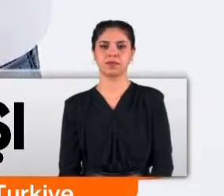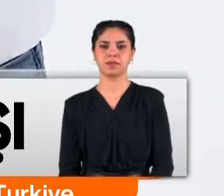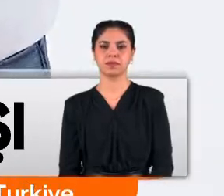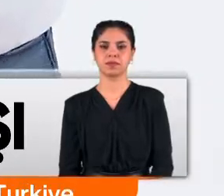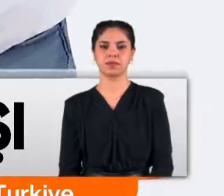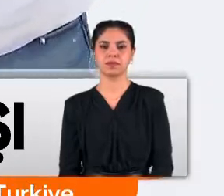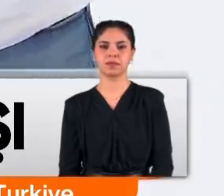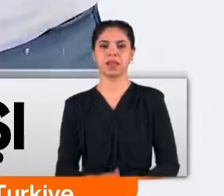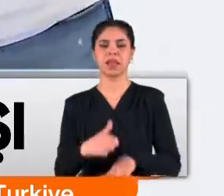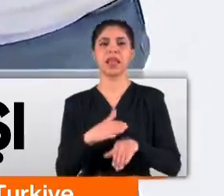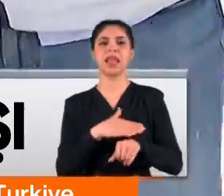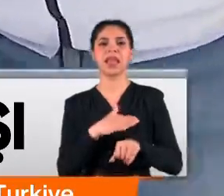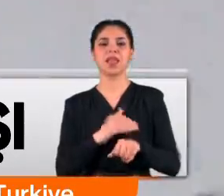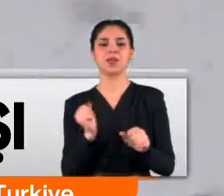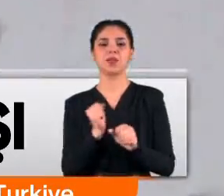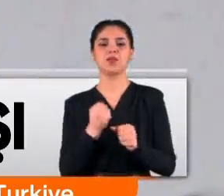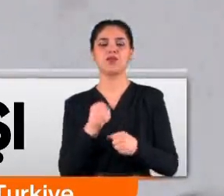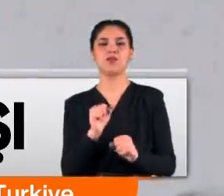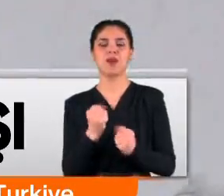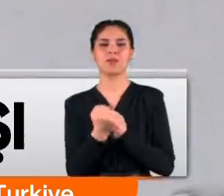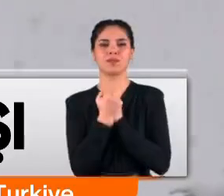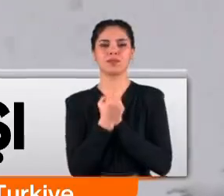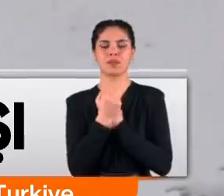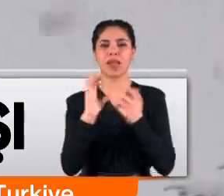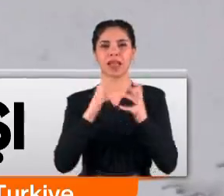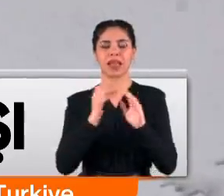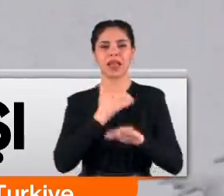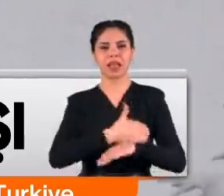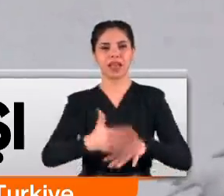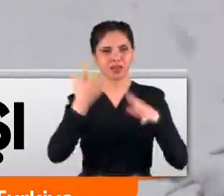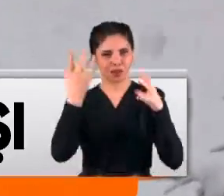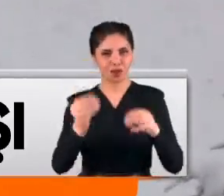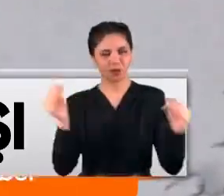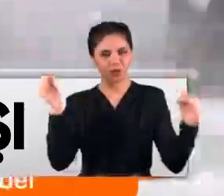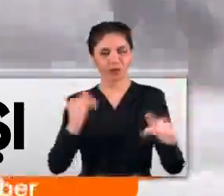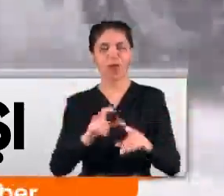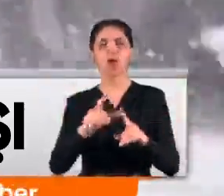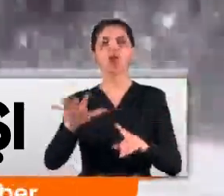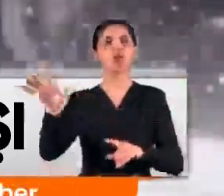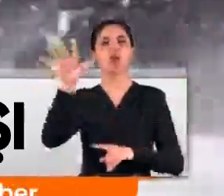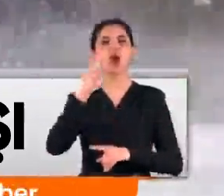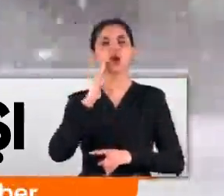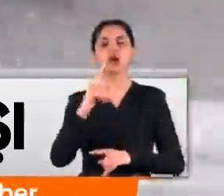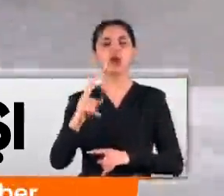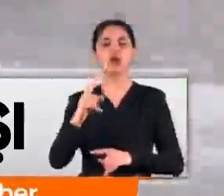Atiler üşümesin diye mi kucaklar? Evet. Beklenen kar geç de olsa geldi, doğu beyaza büründü.